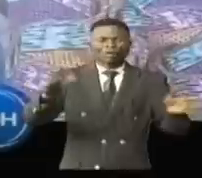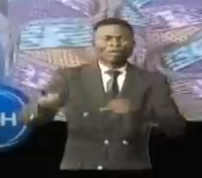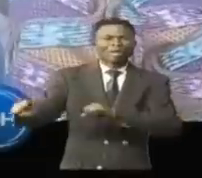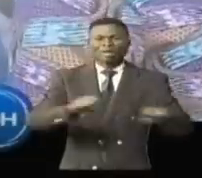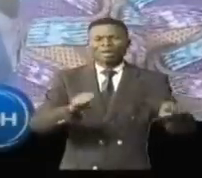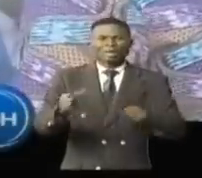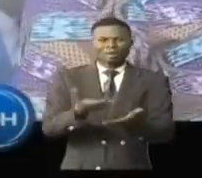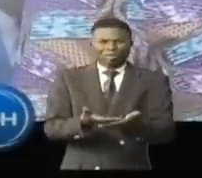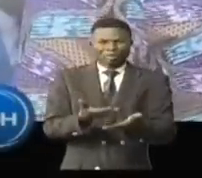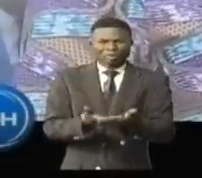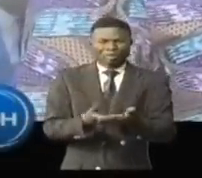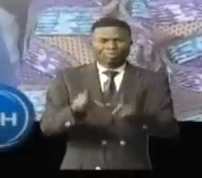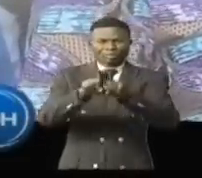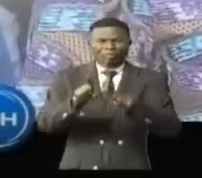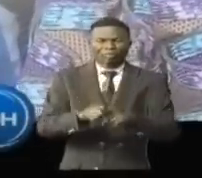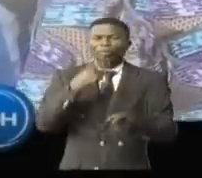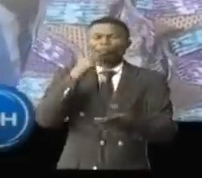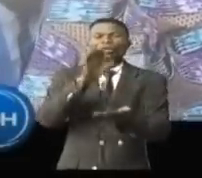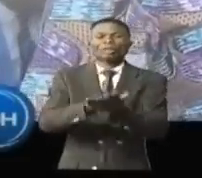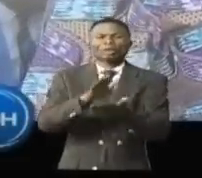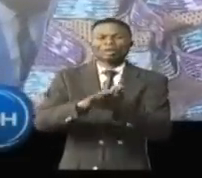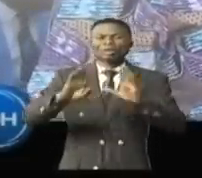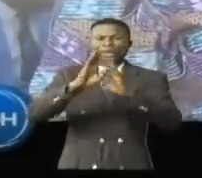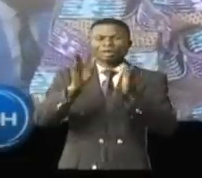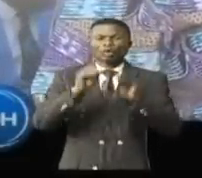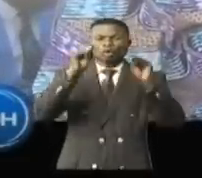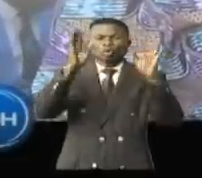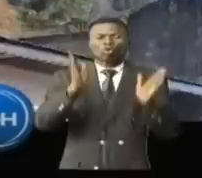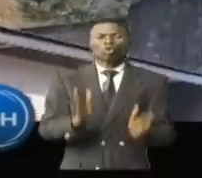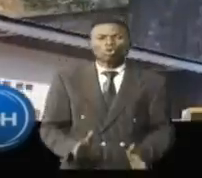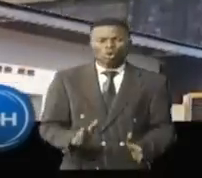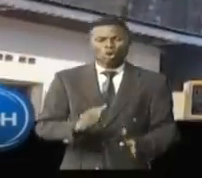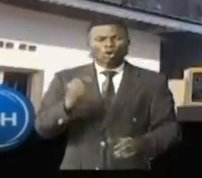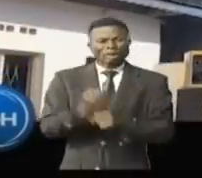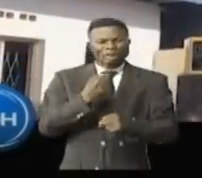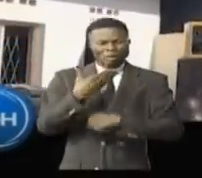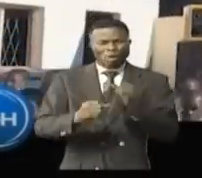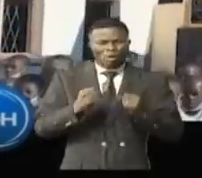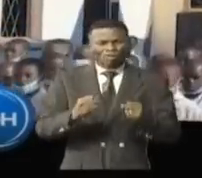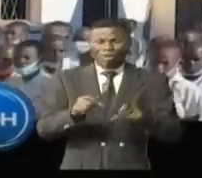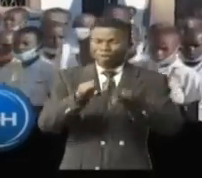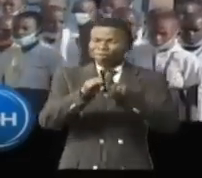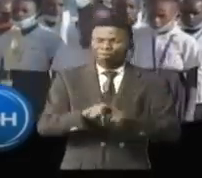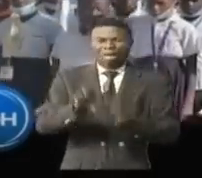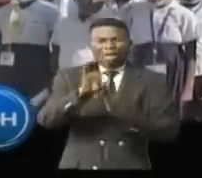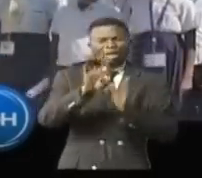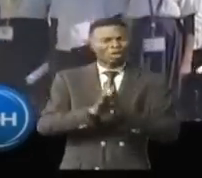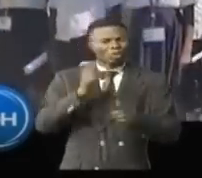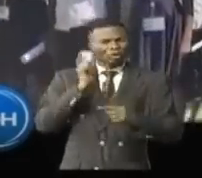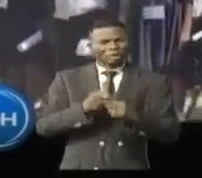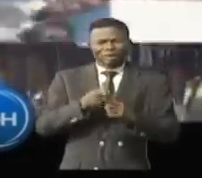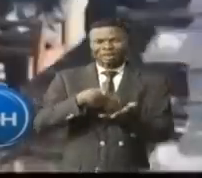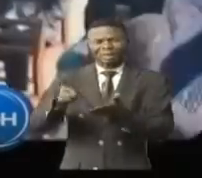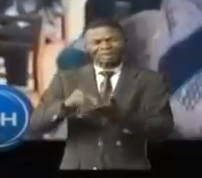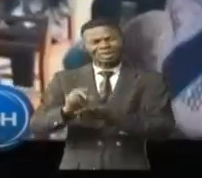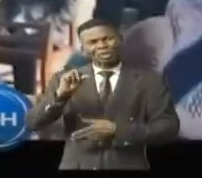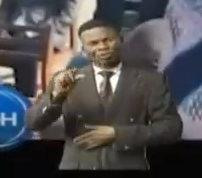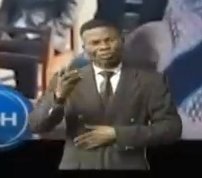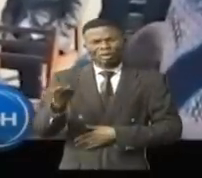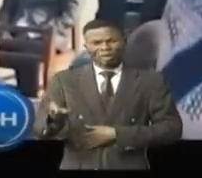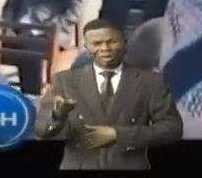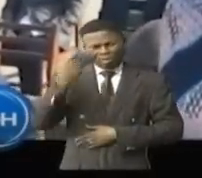examen. Elle a également remercié tous les enseignants pour les efforts consentis malgré les conditions difficiles d'encadrement des